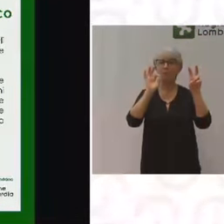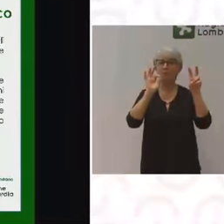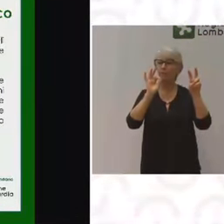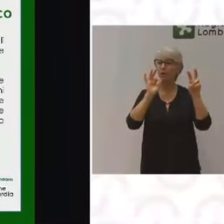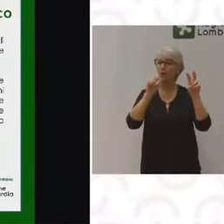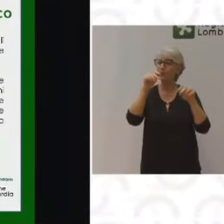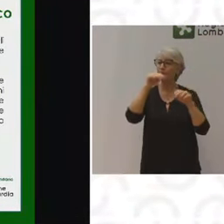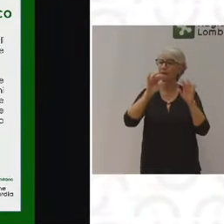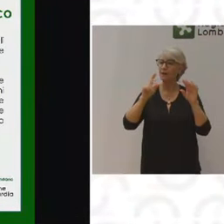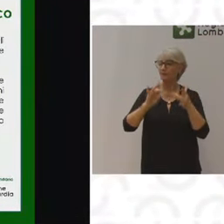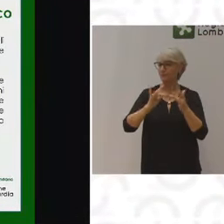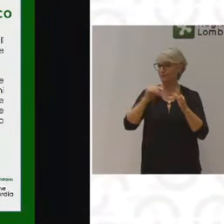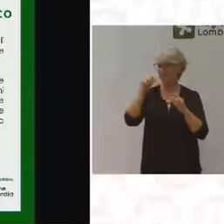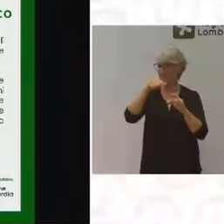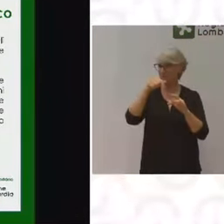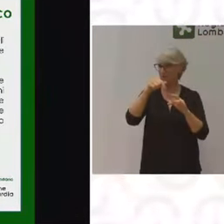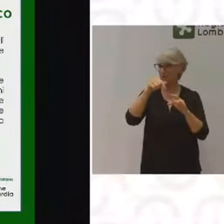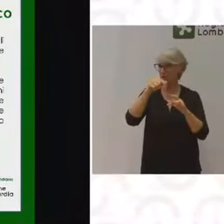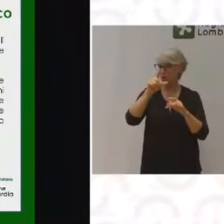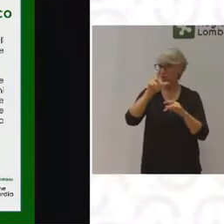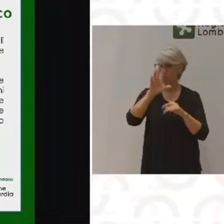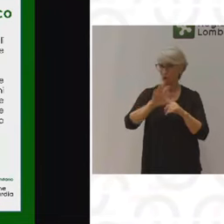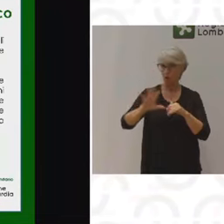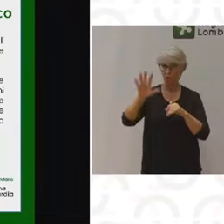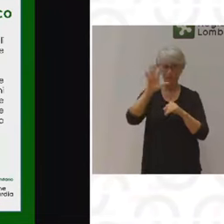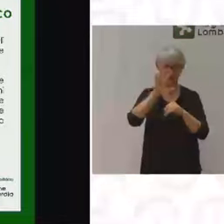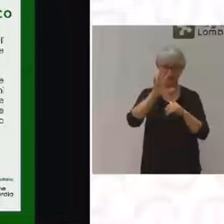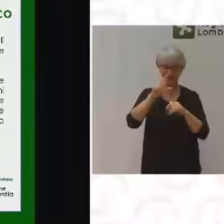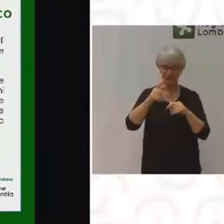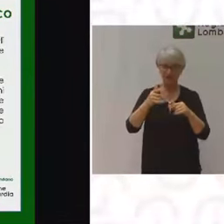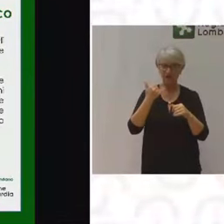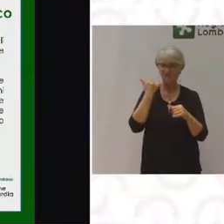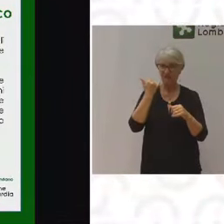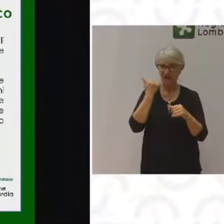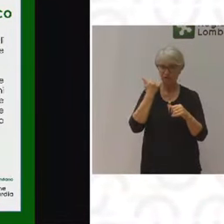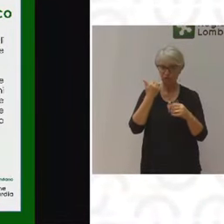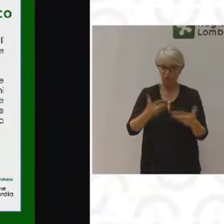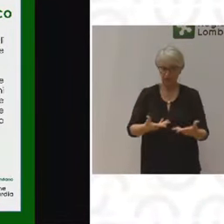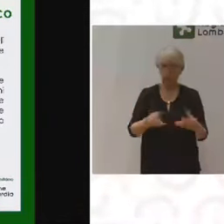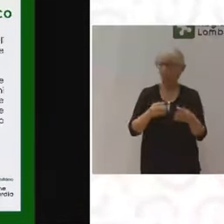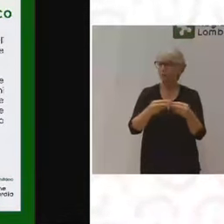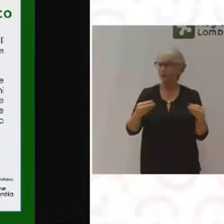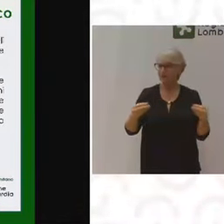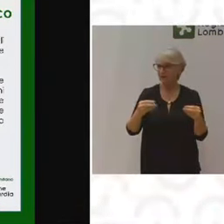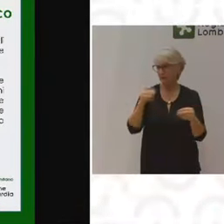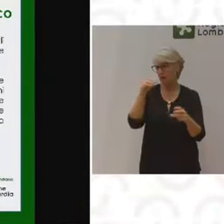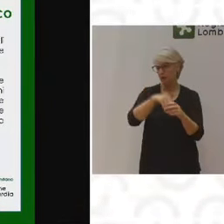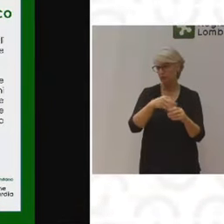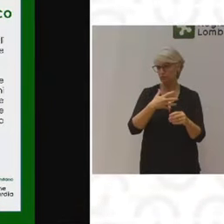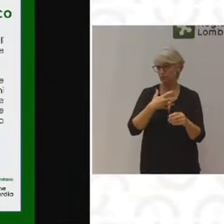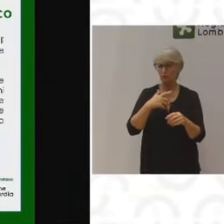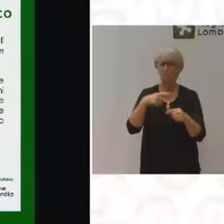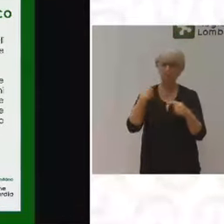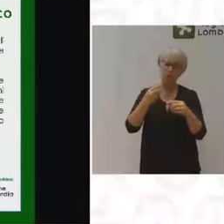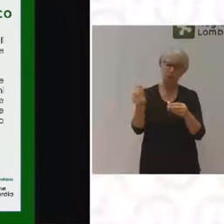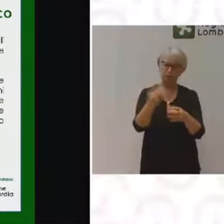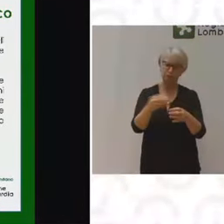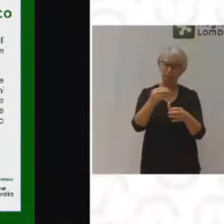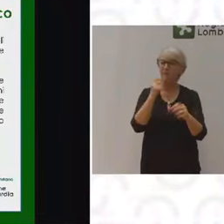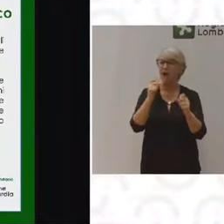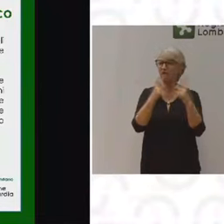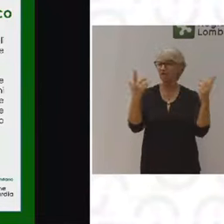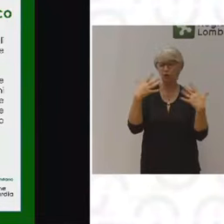all'interno del sito Lombardia Facile Regione Lombardia, già da ora. Alcuni materiali verranno implementati in verità nei prossimi tempi, ma i video